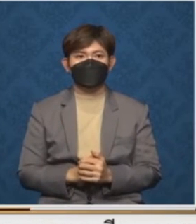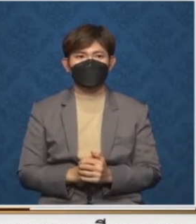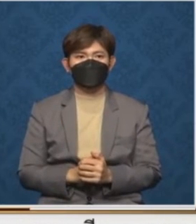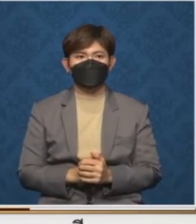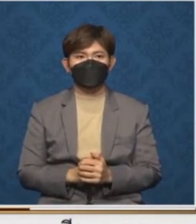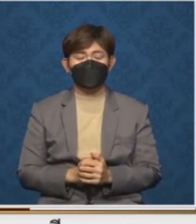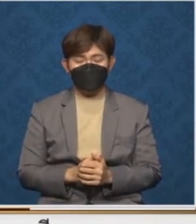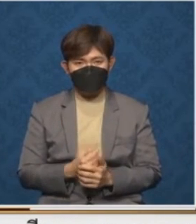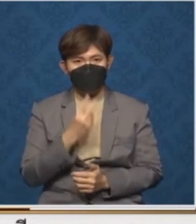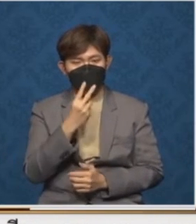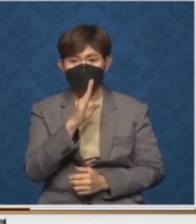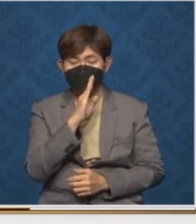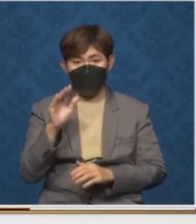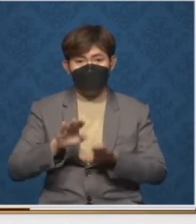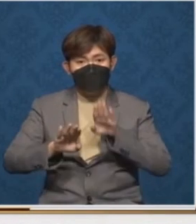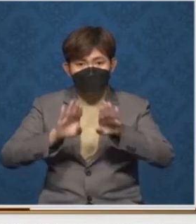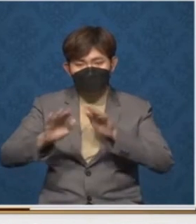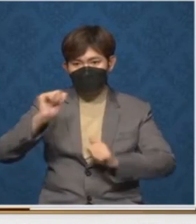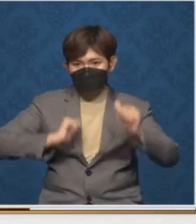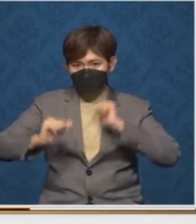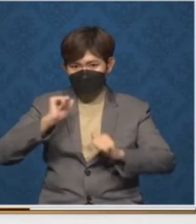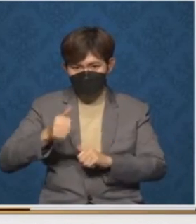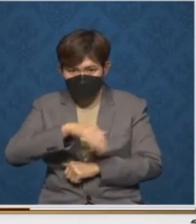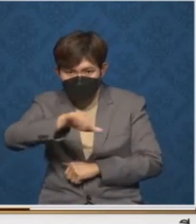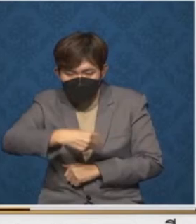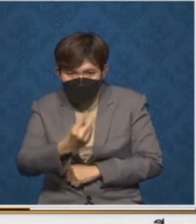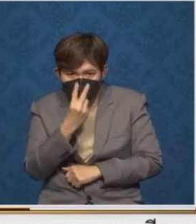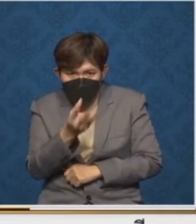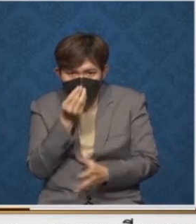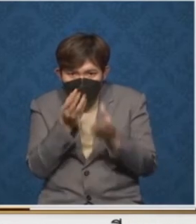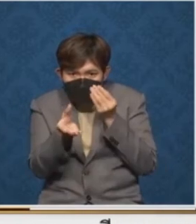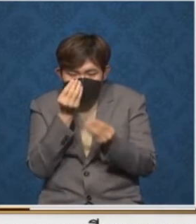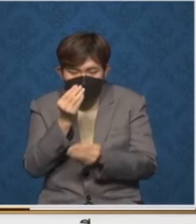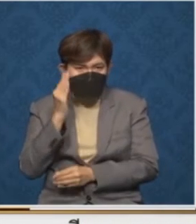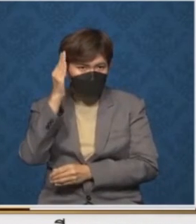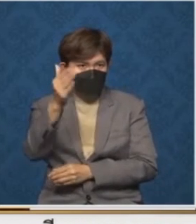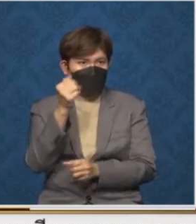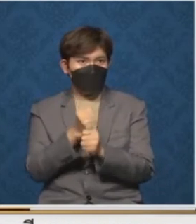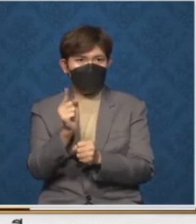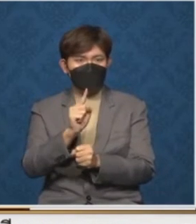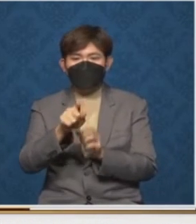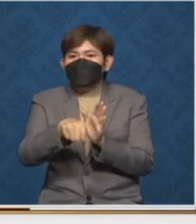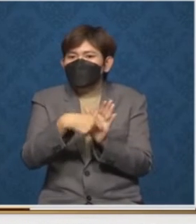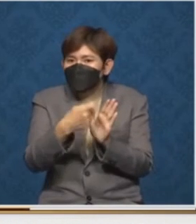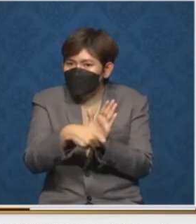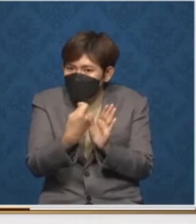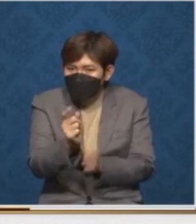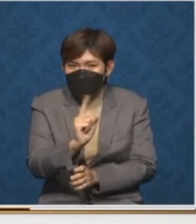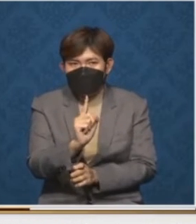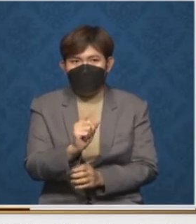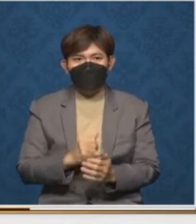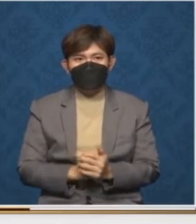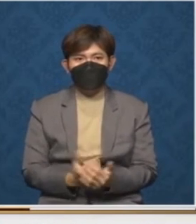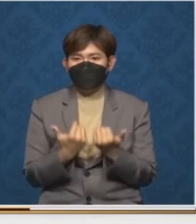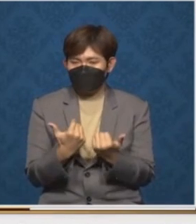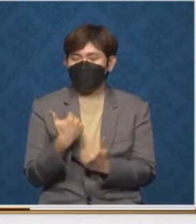ยตัดสินใจผิดภาสอกครับเรื่องปิดแ้มคนงานทำไมผมตองมาพูเรื่องนี้นะ ไปดสไ